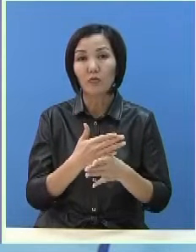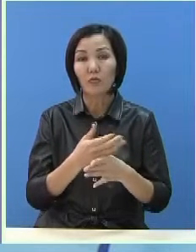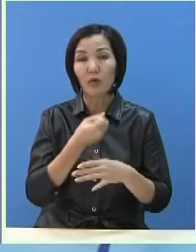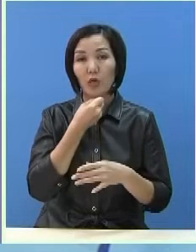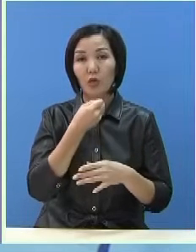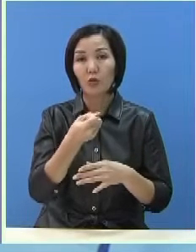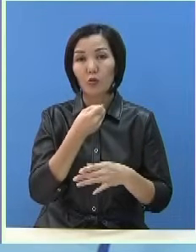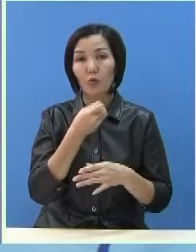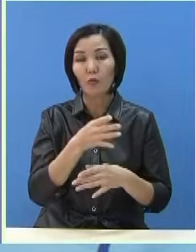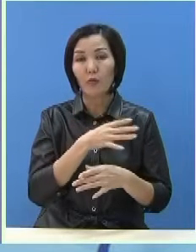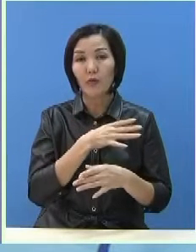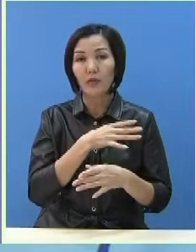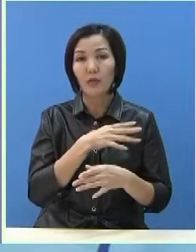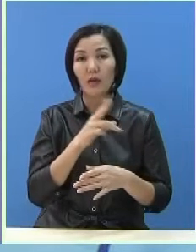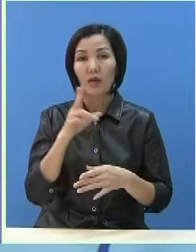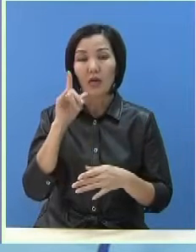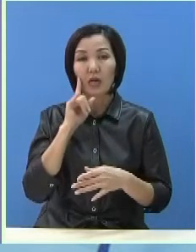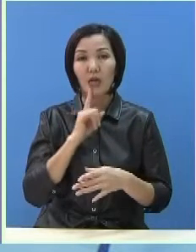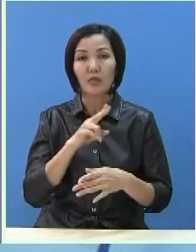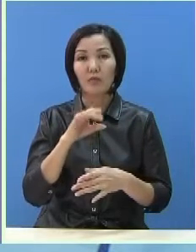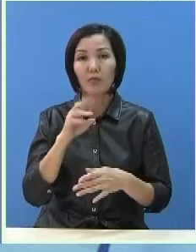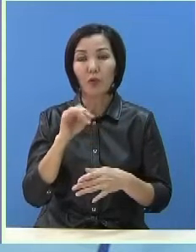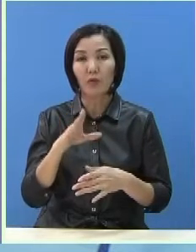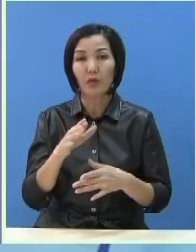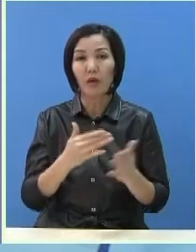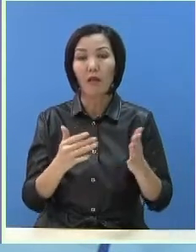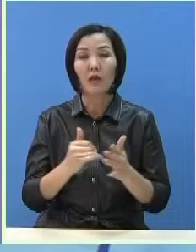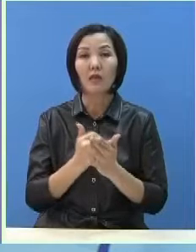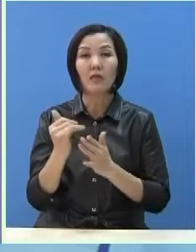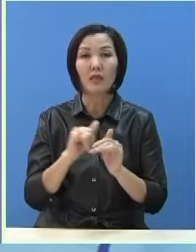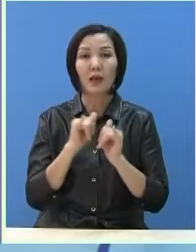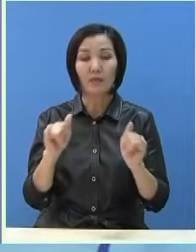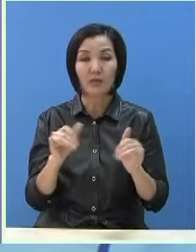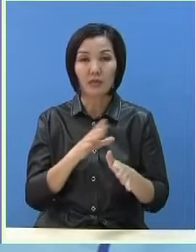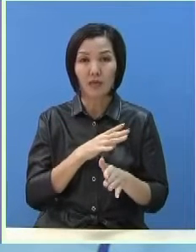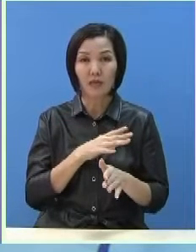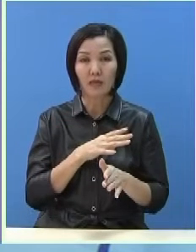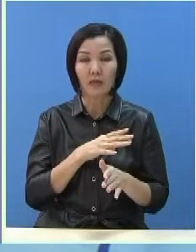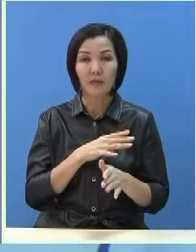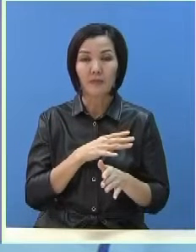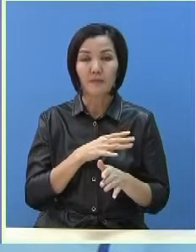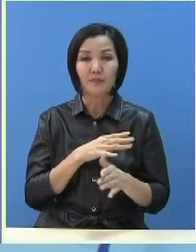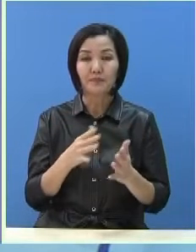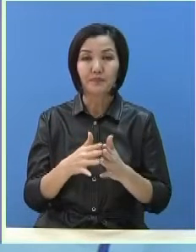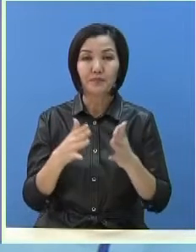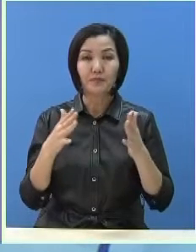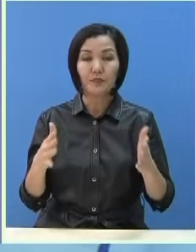тыңдадым, Қазатомпромды қалай көтерген. Сол кезде бір жаңағы Қазатомпромның жаңағы үлкен